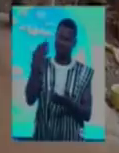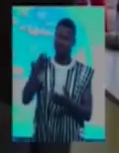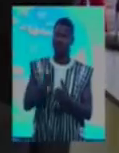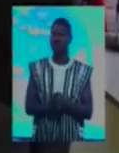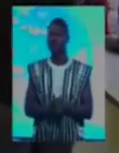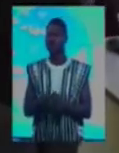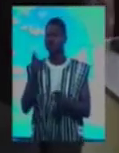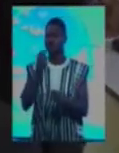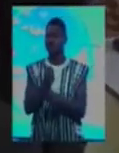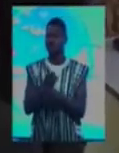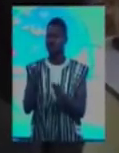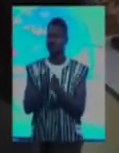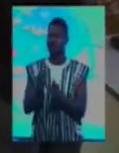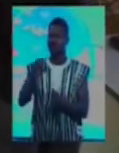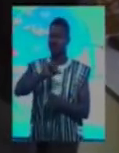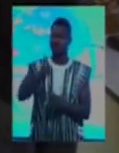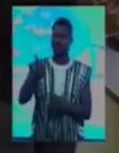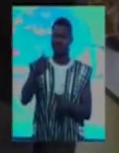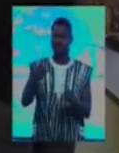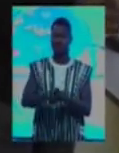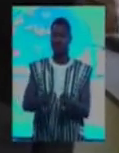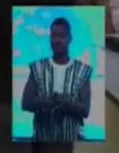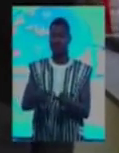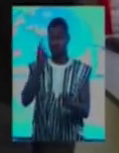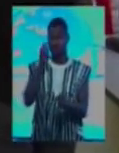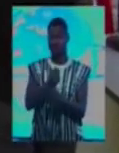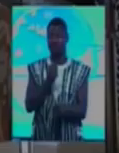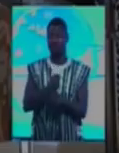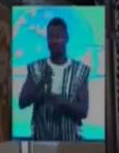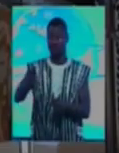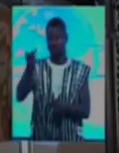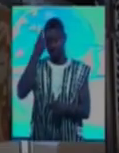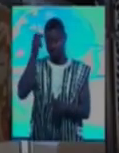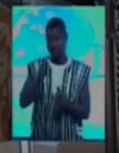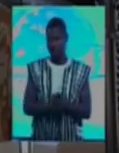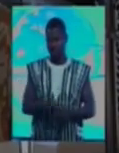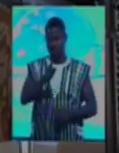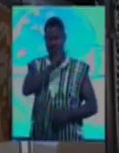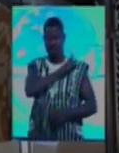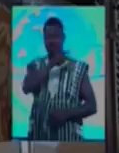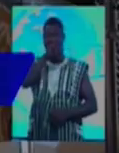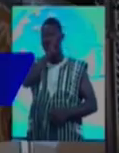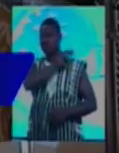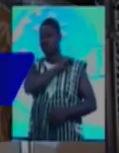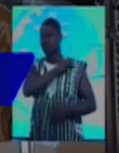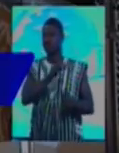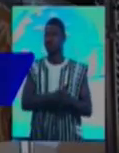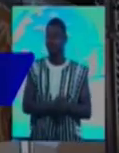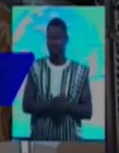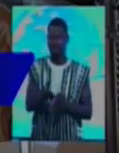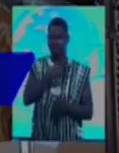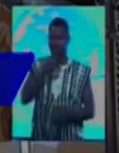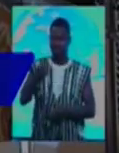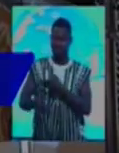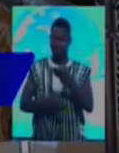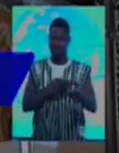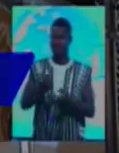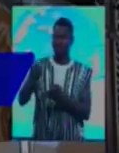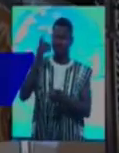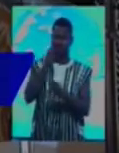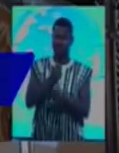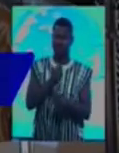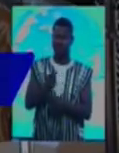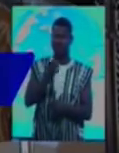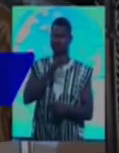complices, dont un fonctionnaire. Le nommé Kéma Moumouni, employé de commerce, et Lompo Yentema, 34